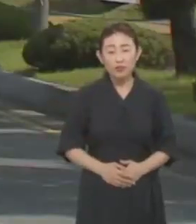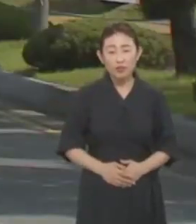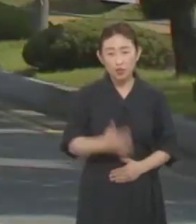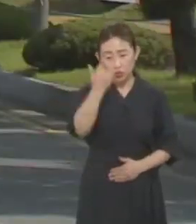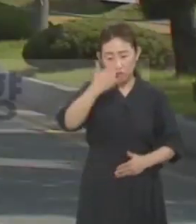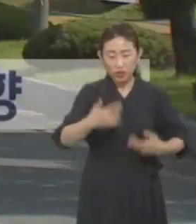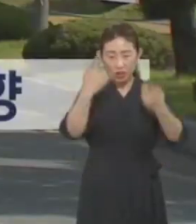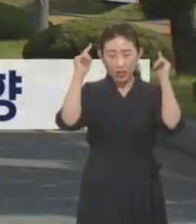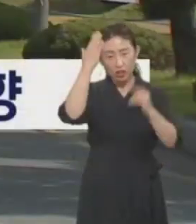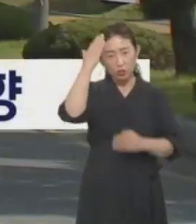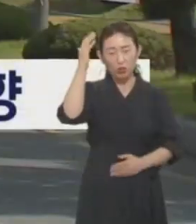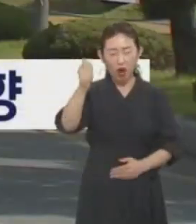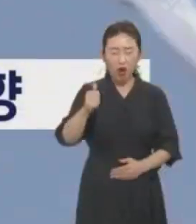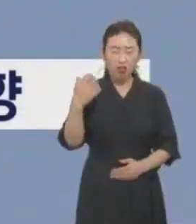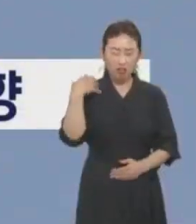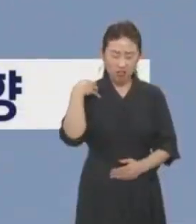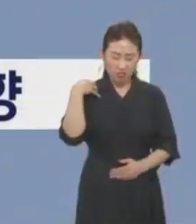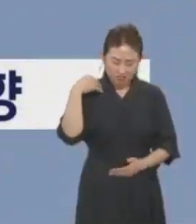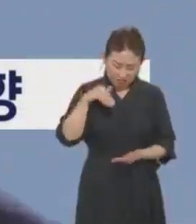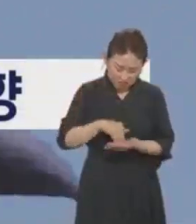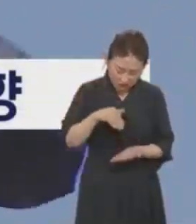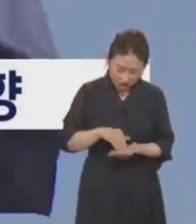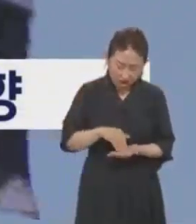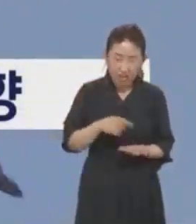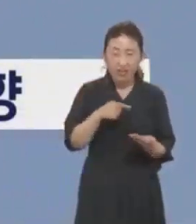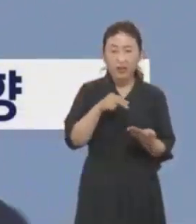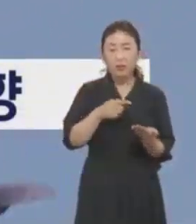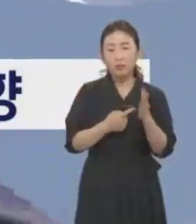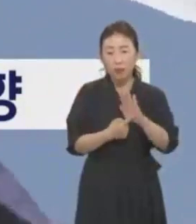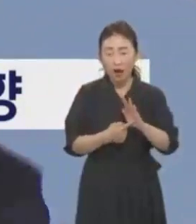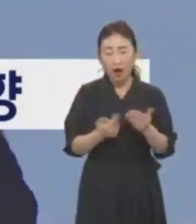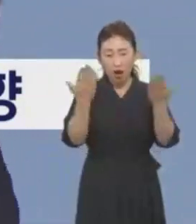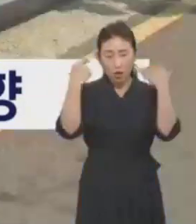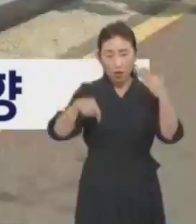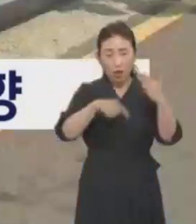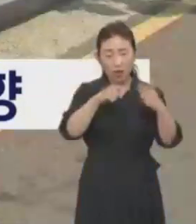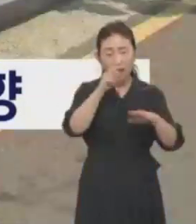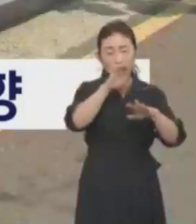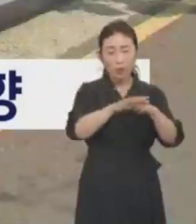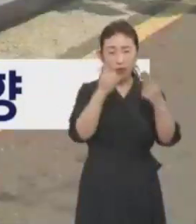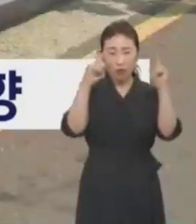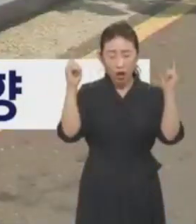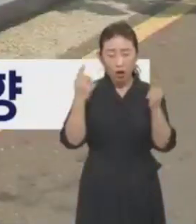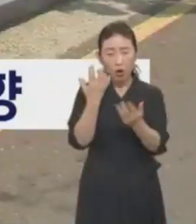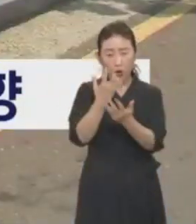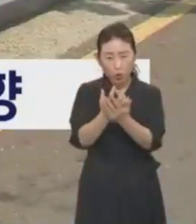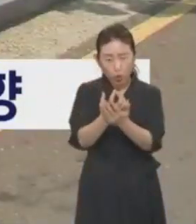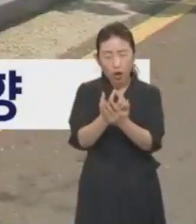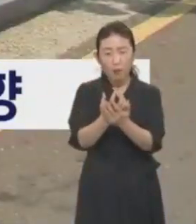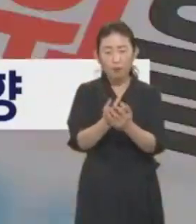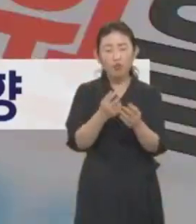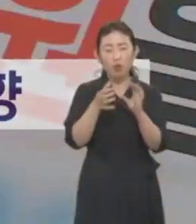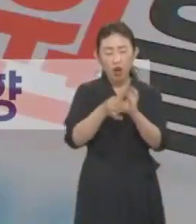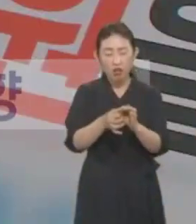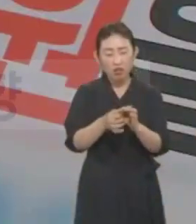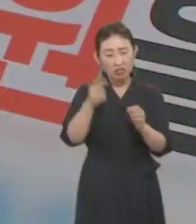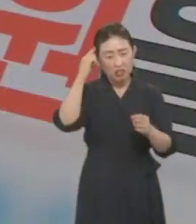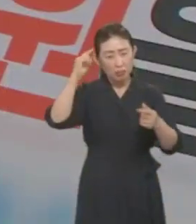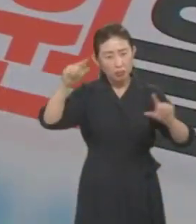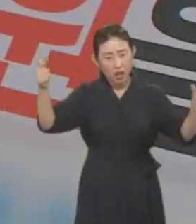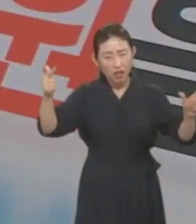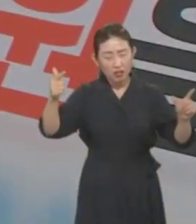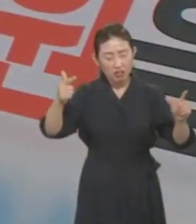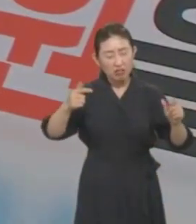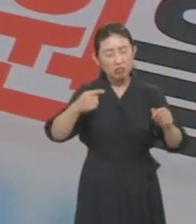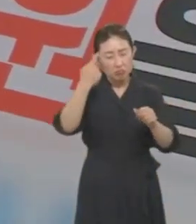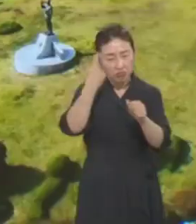이진숙 총장은 책임을 통감한다는 담화문을 내놨지만 학내에선 한밭대와의 통합에 대한 입장 차이 때문에 탈락했다는